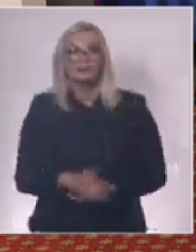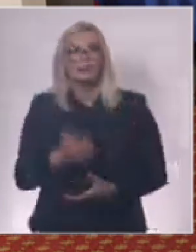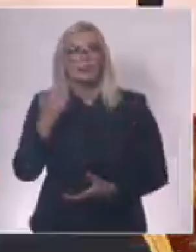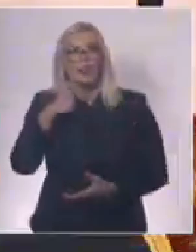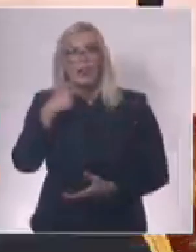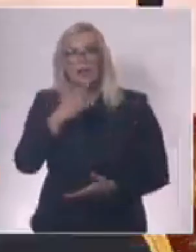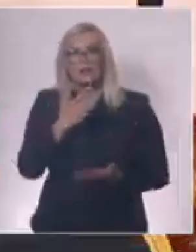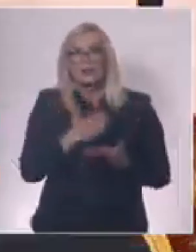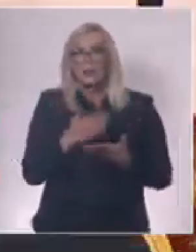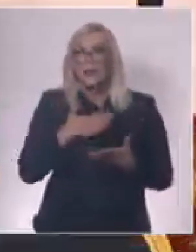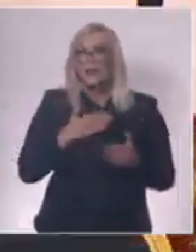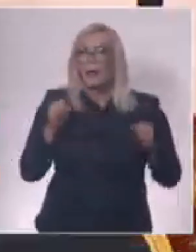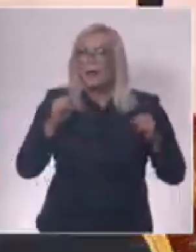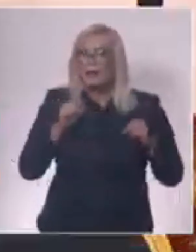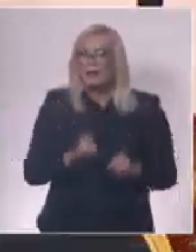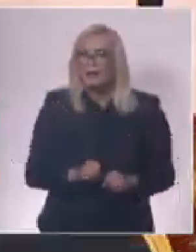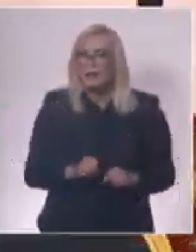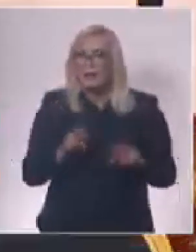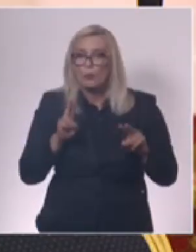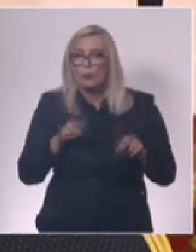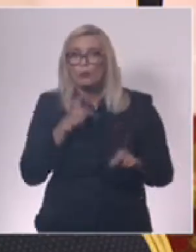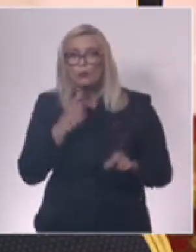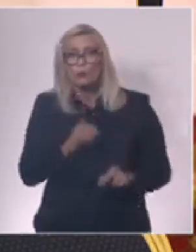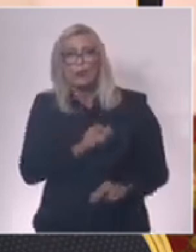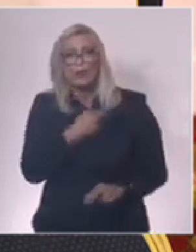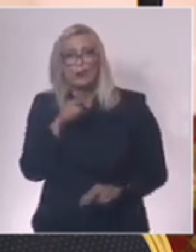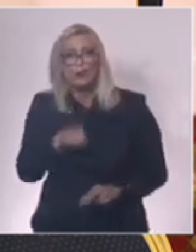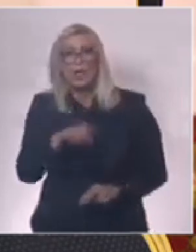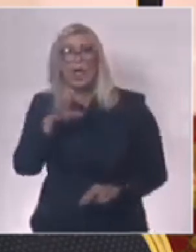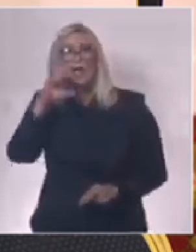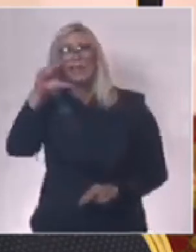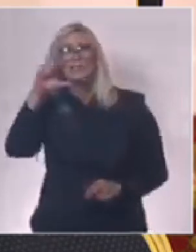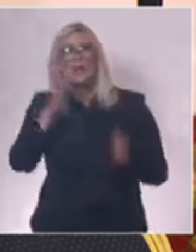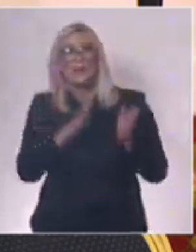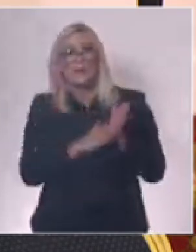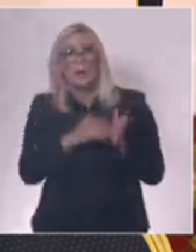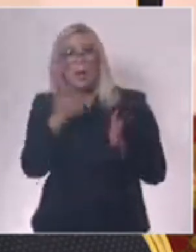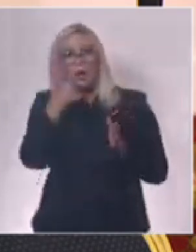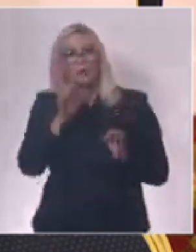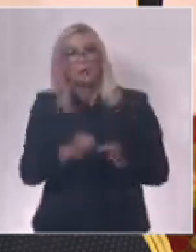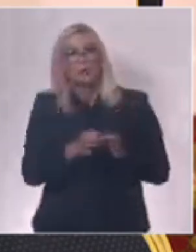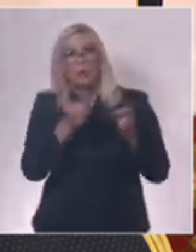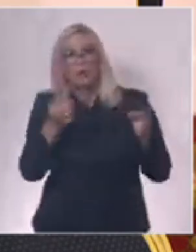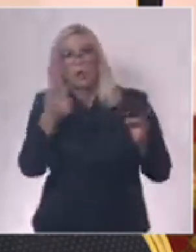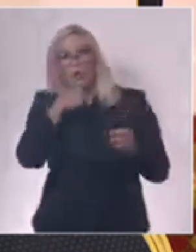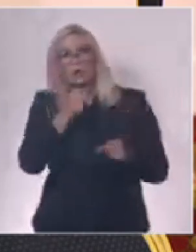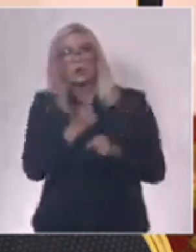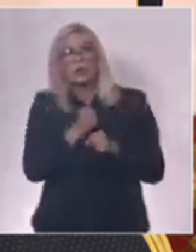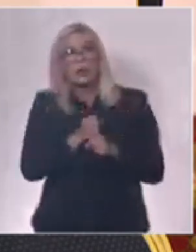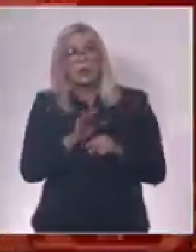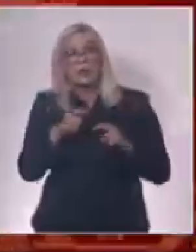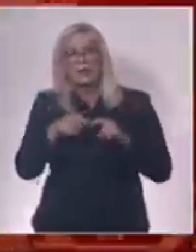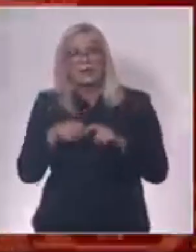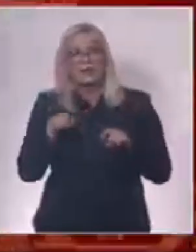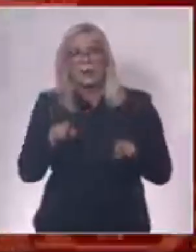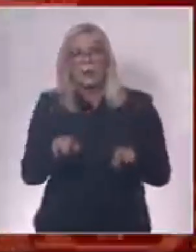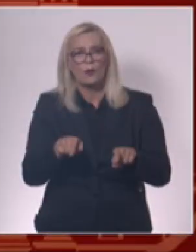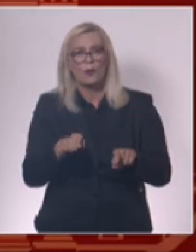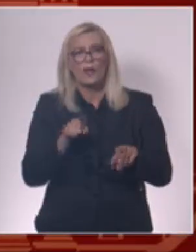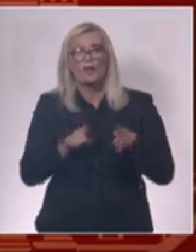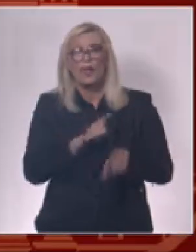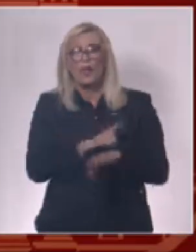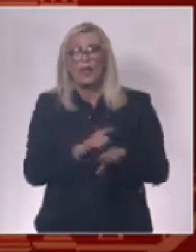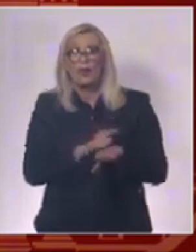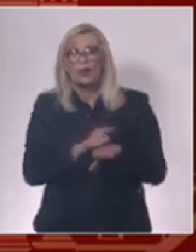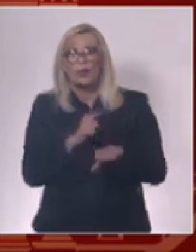има сериозни индиции за криминал во ЕСМ. Што е откриено досега и што ќе направите вие по однос на ова прашање? Па во овие неколку